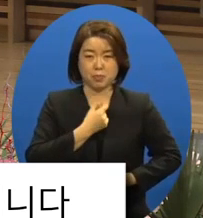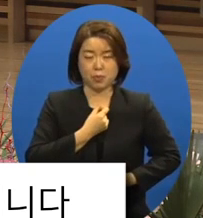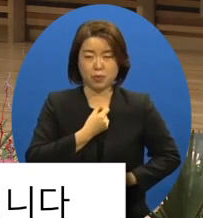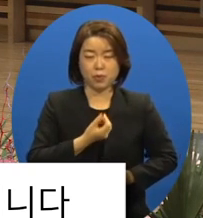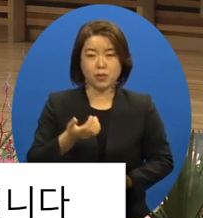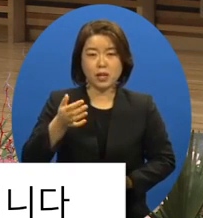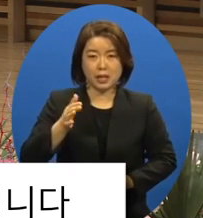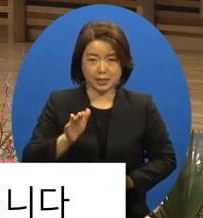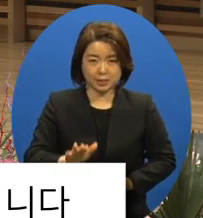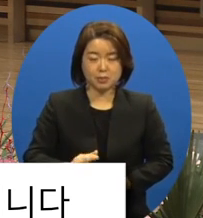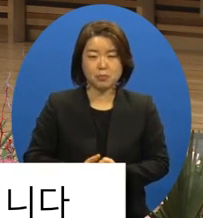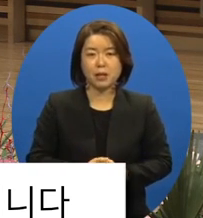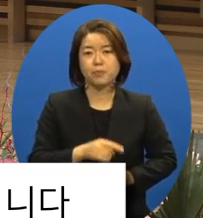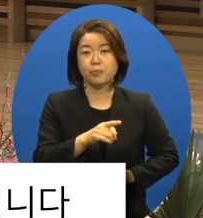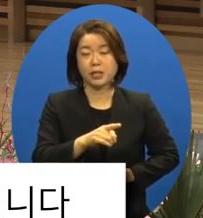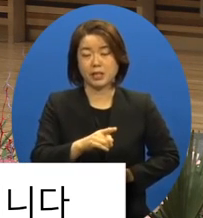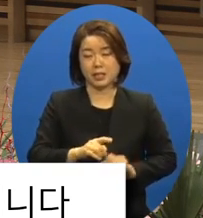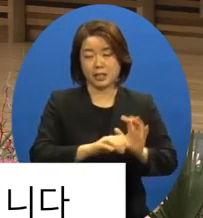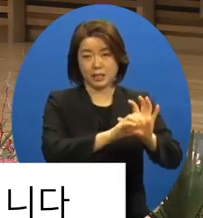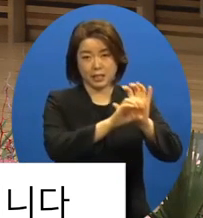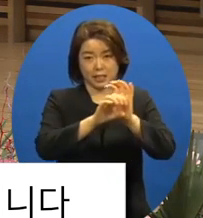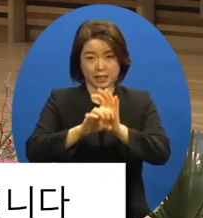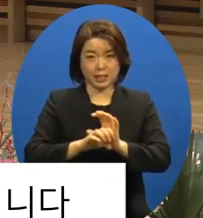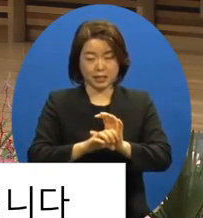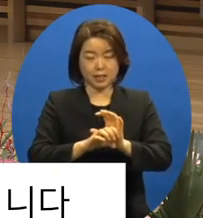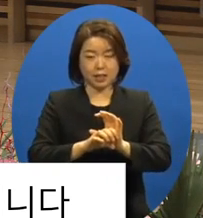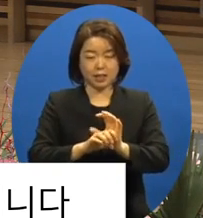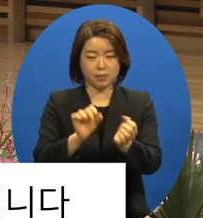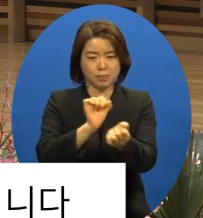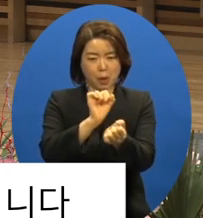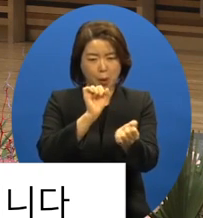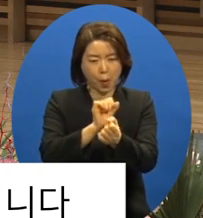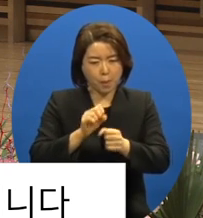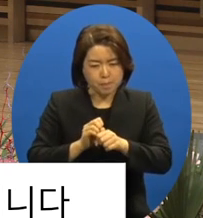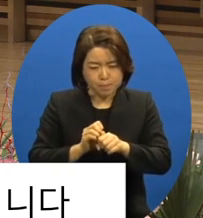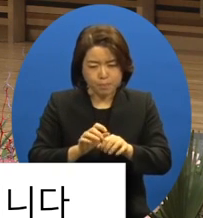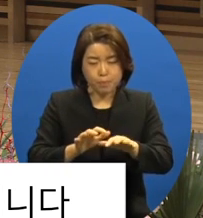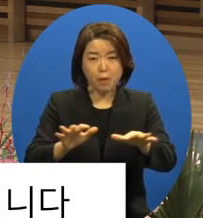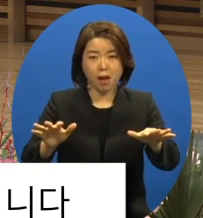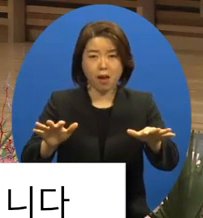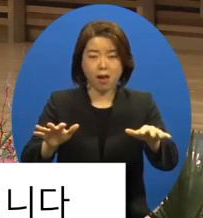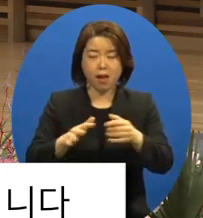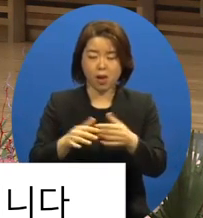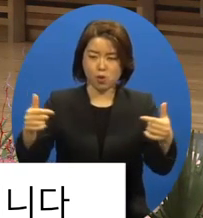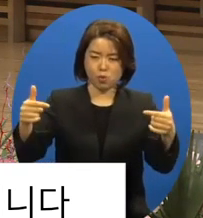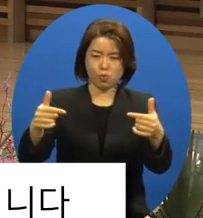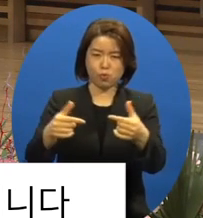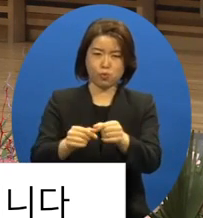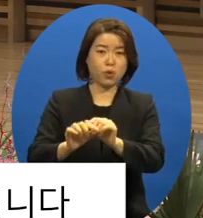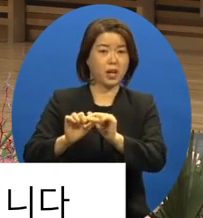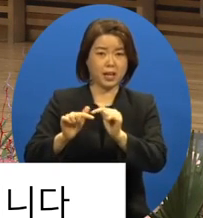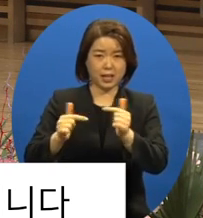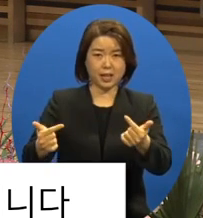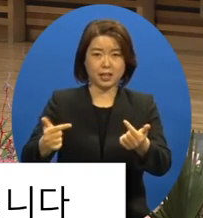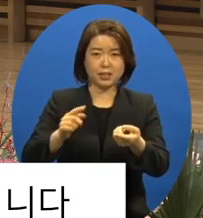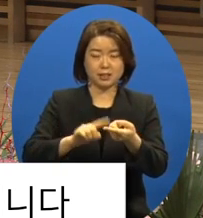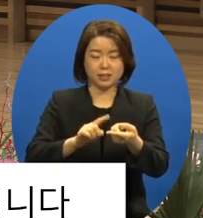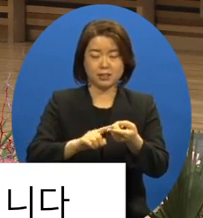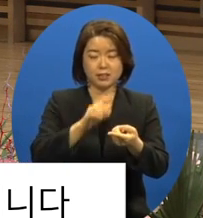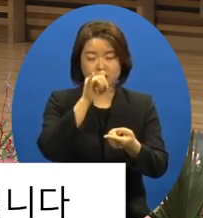이 바이러스 감염증 확산이 진정되고 있지 않은